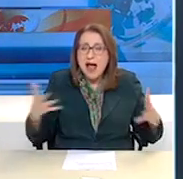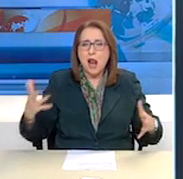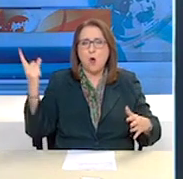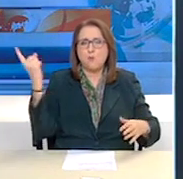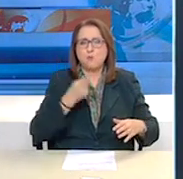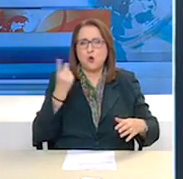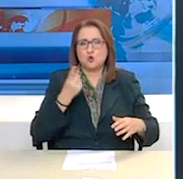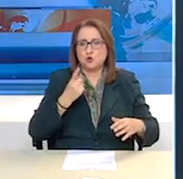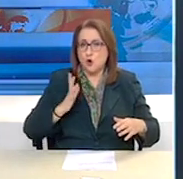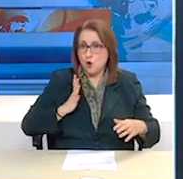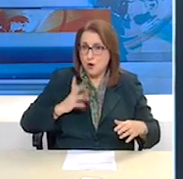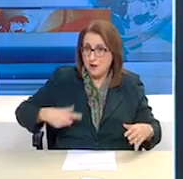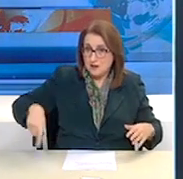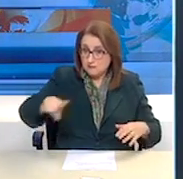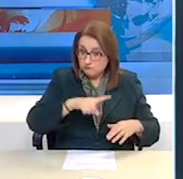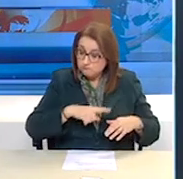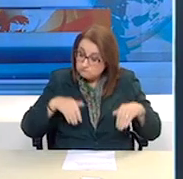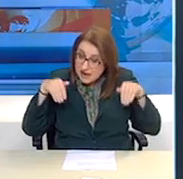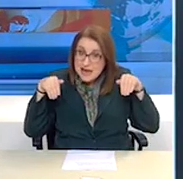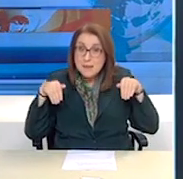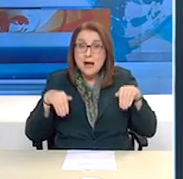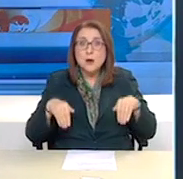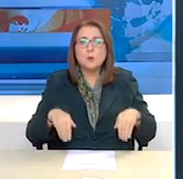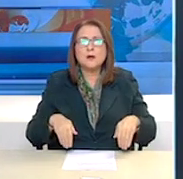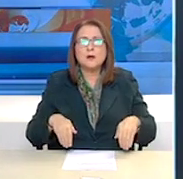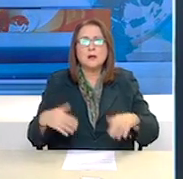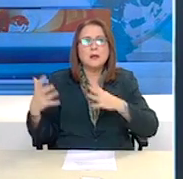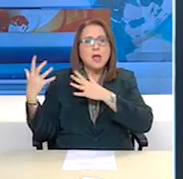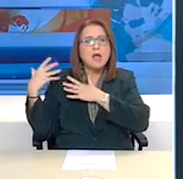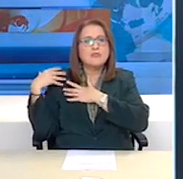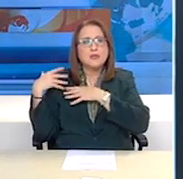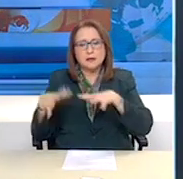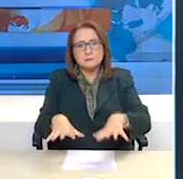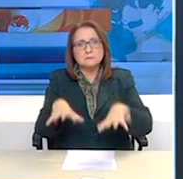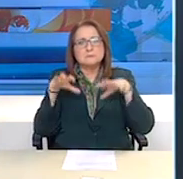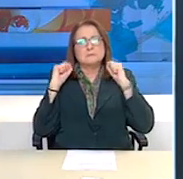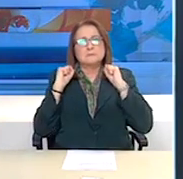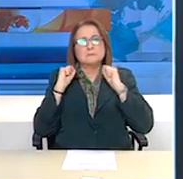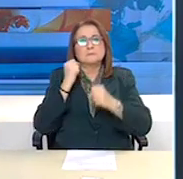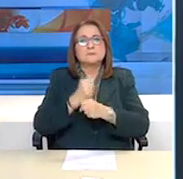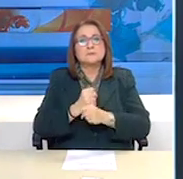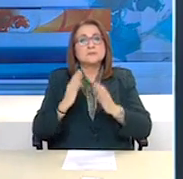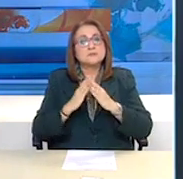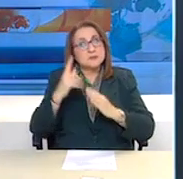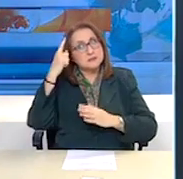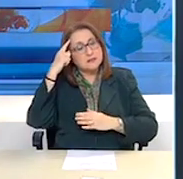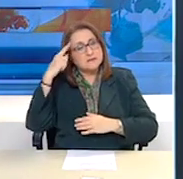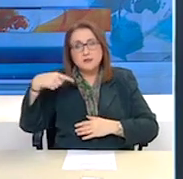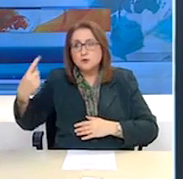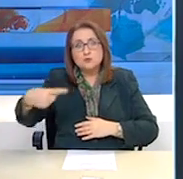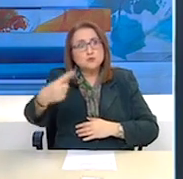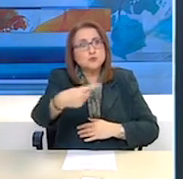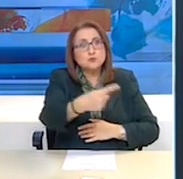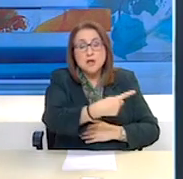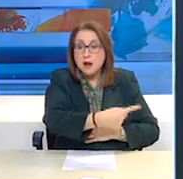η συντριπτική πλειοψηφία των πολιτών, με υψηλό αίσθημα ευθύνης και κοινωνική συνείδηση, μένει στο σπίτι, βοηθώντας τους ίδιους και τους γύρω τους, την ίδια στιγμή